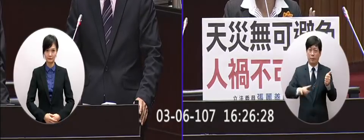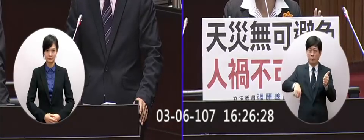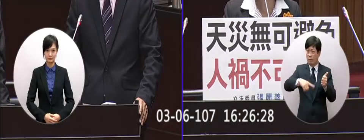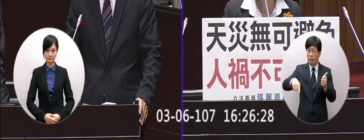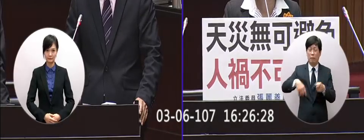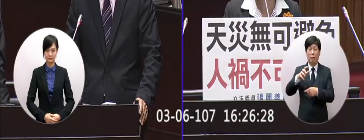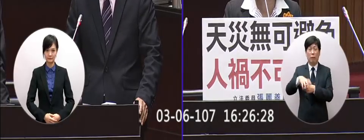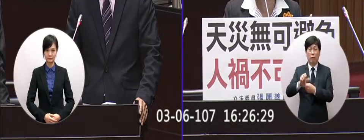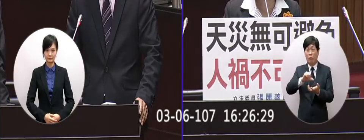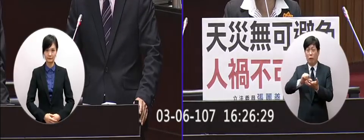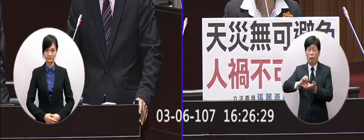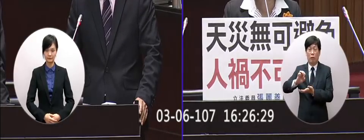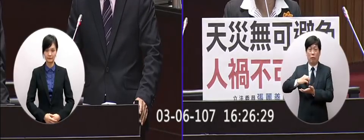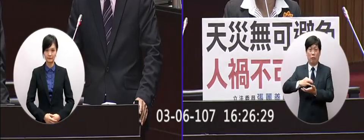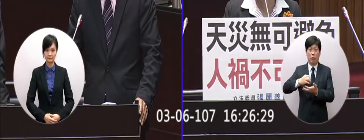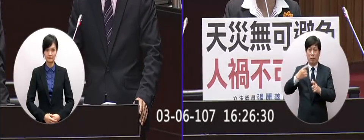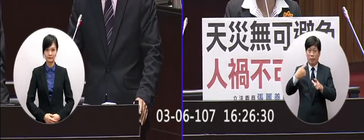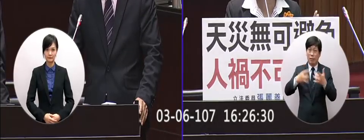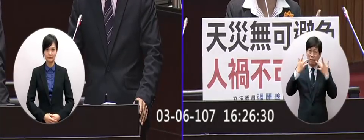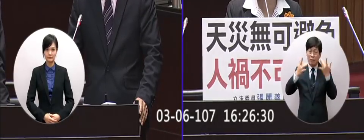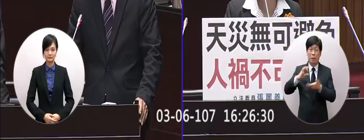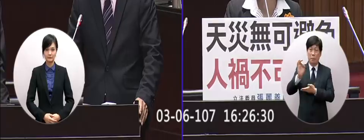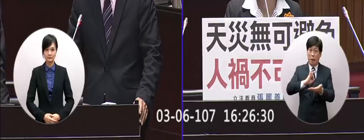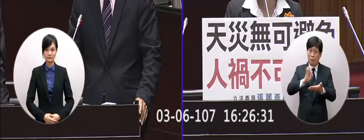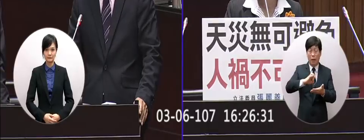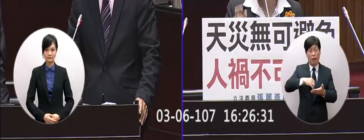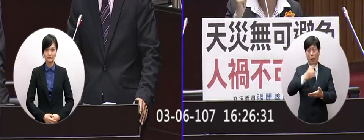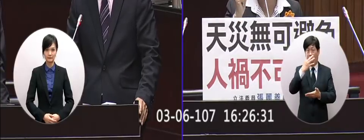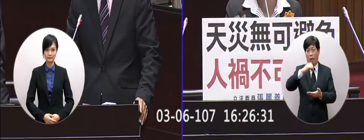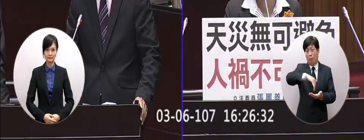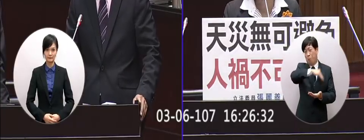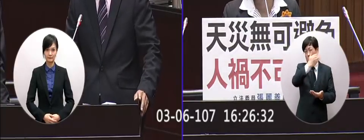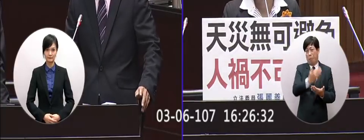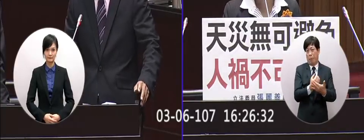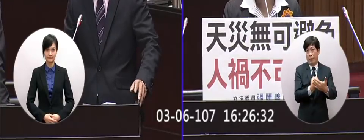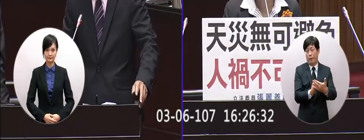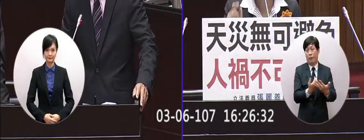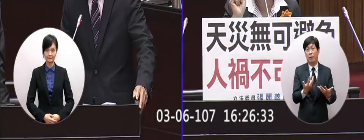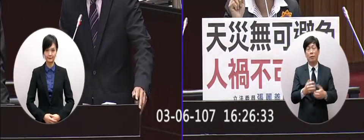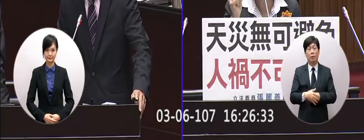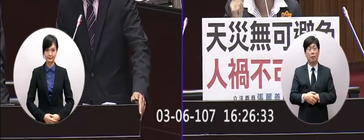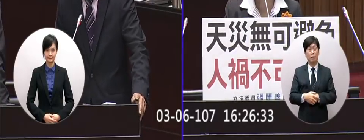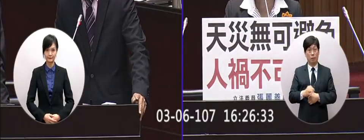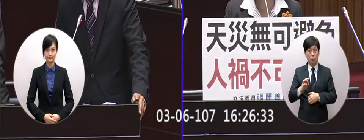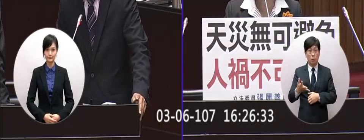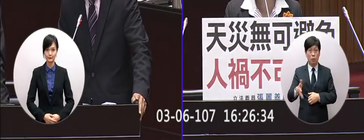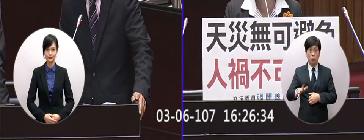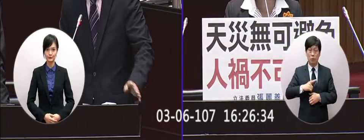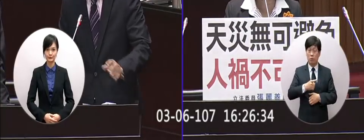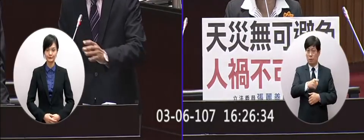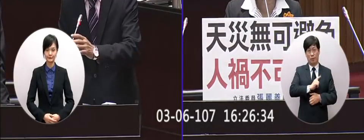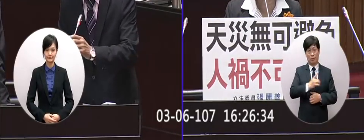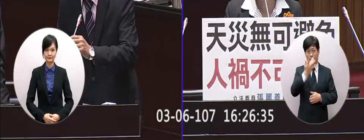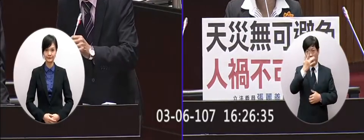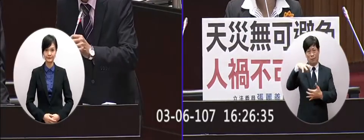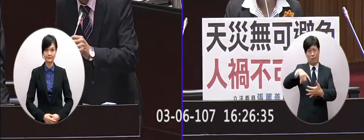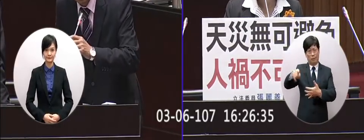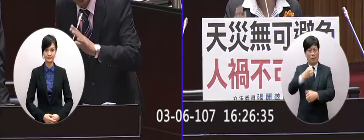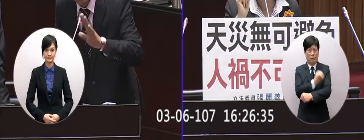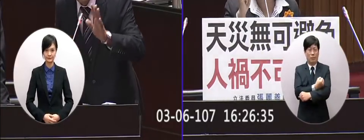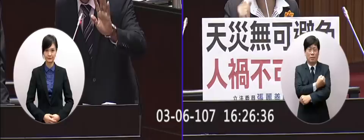产品、所有在叶菜类完全囤积。你会知影呢？我讲为什么无做事？唔知做事人的艰